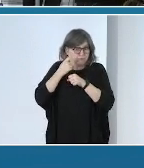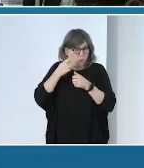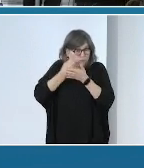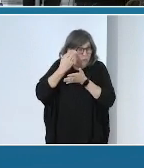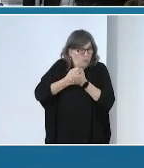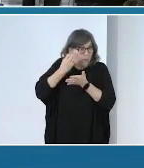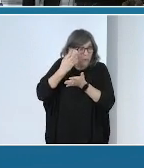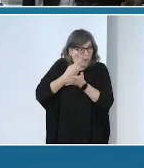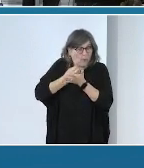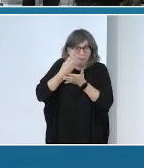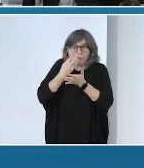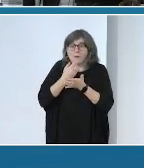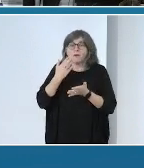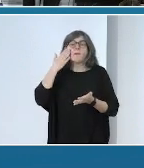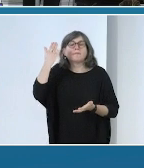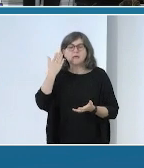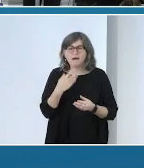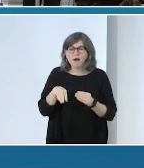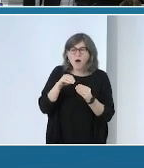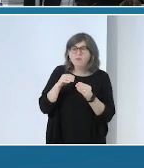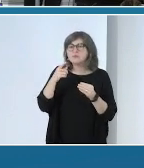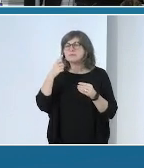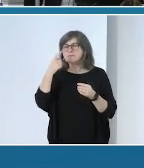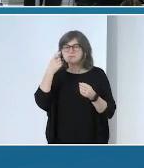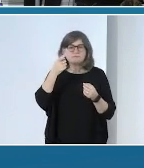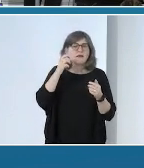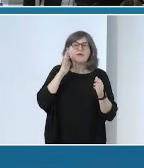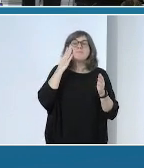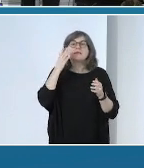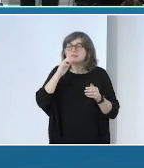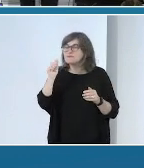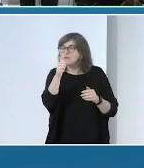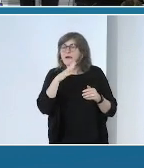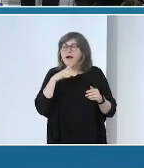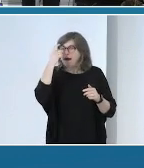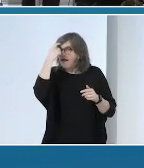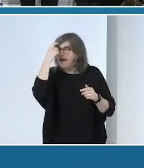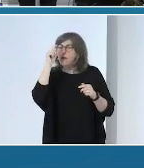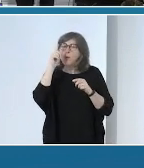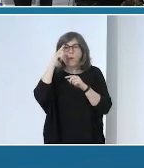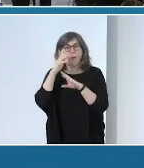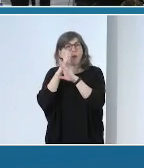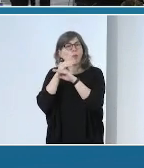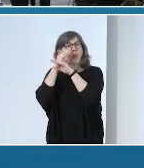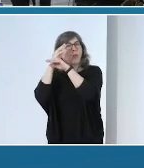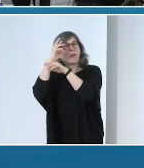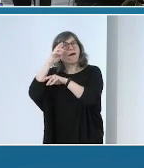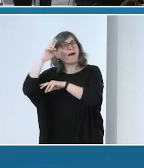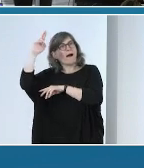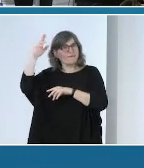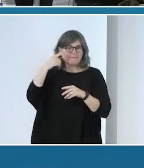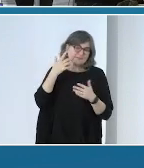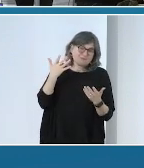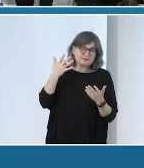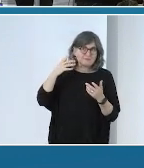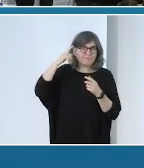Surtout si on a un tempérament un peu rêveur, on est constamment en train de penser